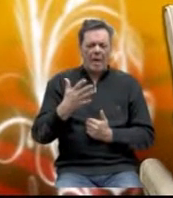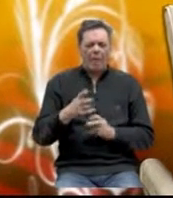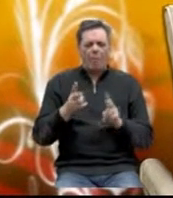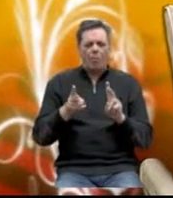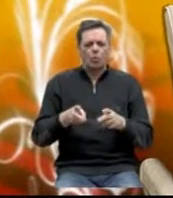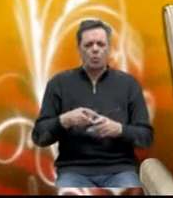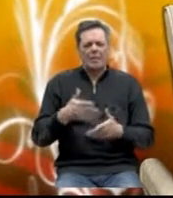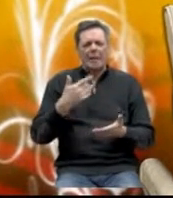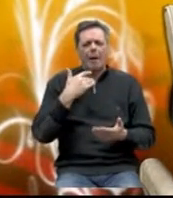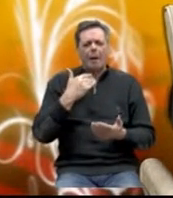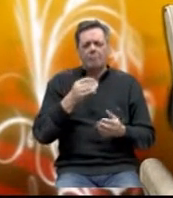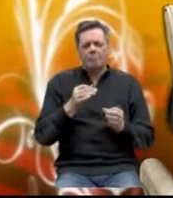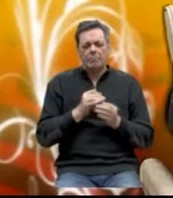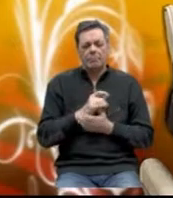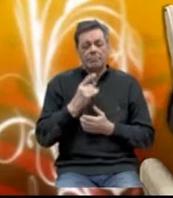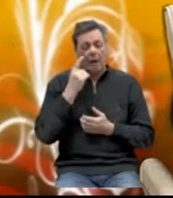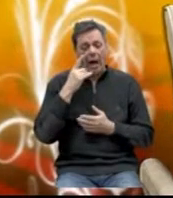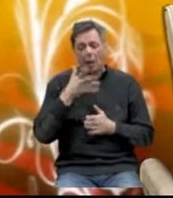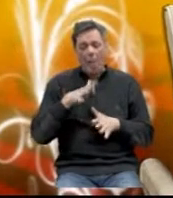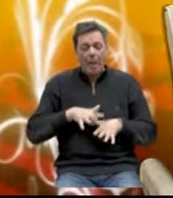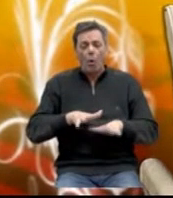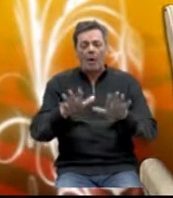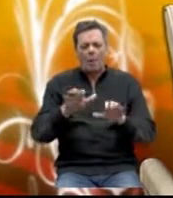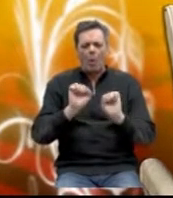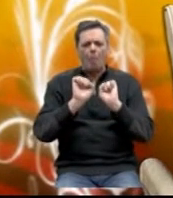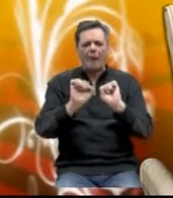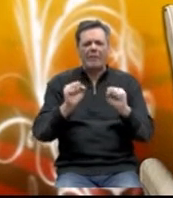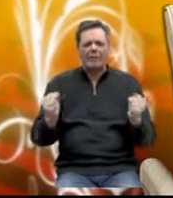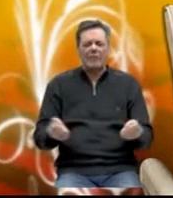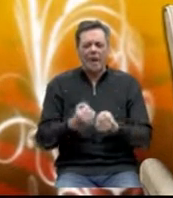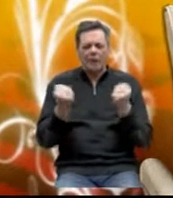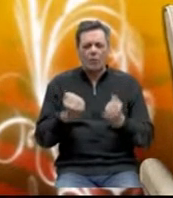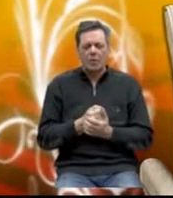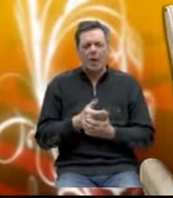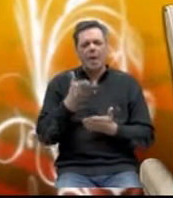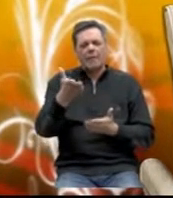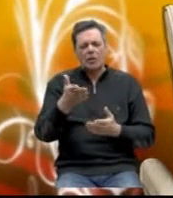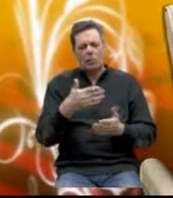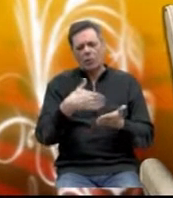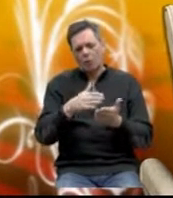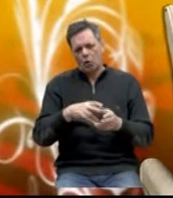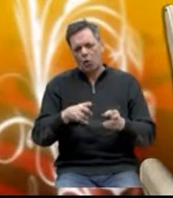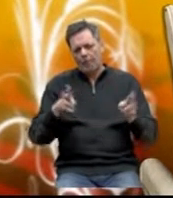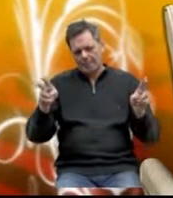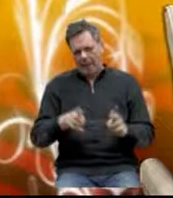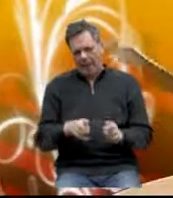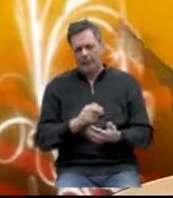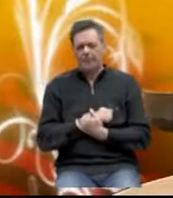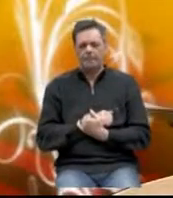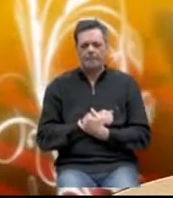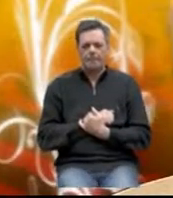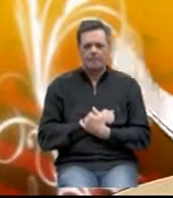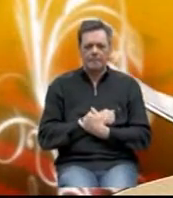šanse da ako ne pokrenemo preventivne aktivnosti, da ćemo te troškove smanjiti. Nećemo